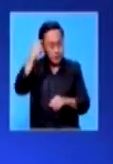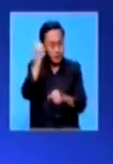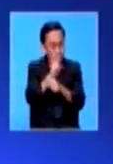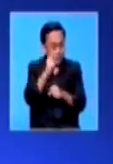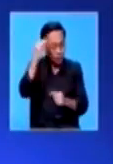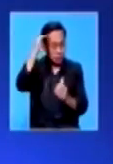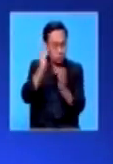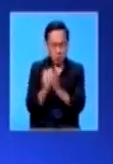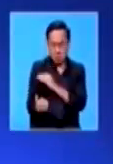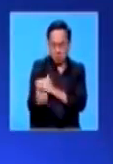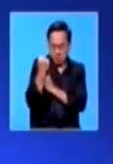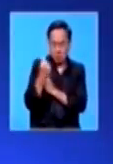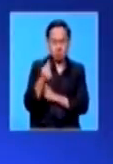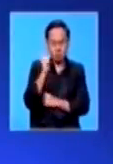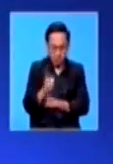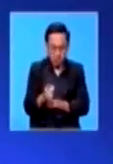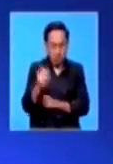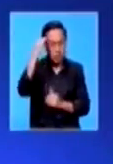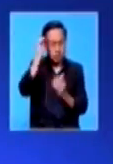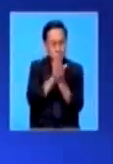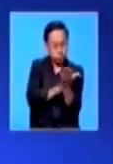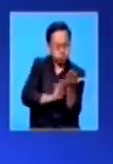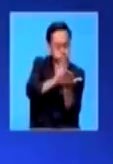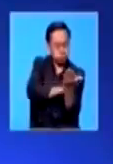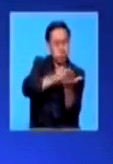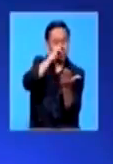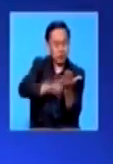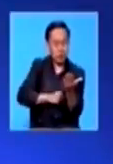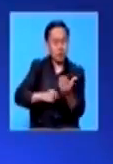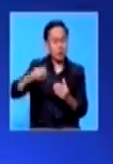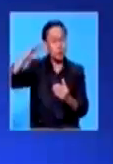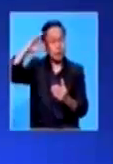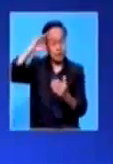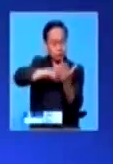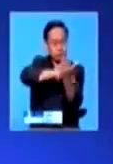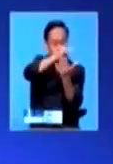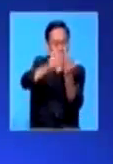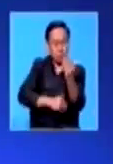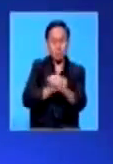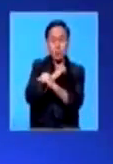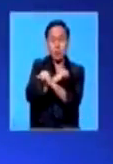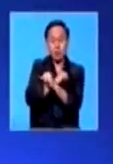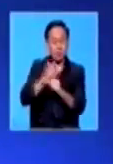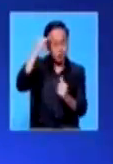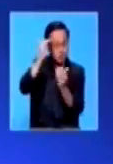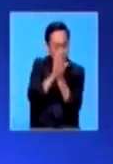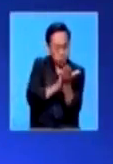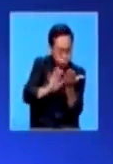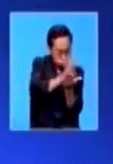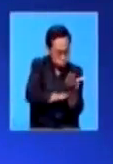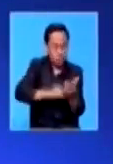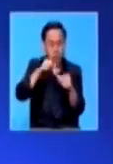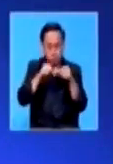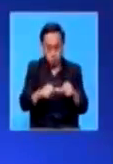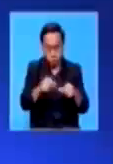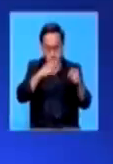ำรวจเนี่ยมีความสำคัญเขาดูแลภายในไงความสงบเรียบร้อยภายในทหารนี่ดูชายแดนบ้างอะไรบ้างวันนี้ก็ใช้ทั้งตำรวจทหารเลยทั้งข้างในข้